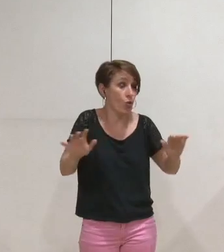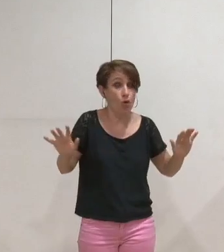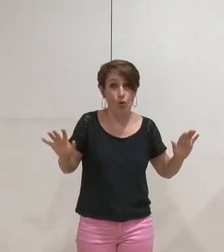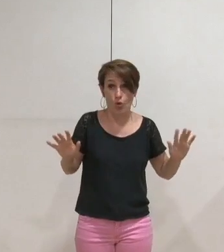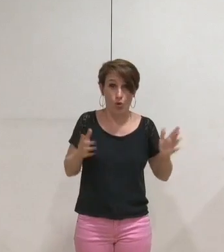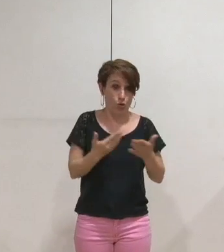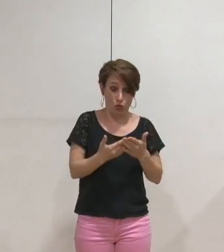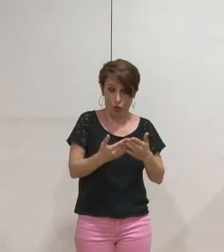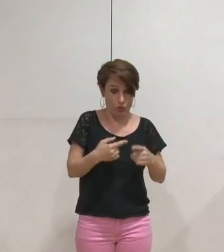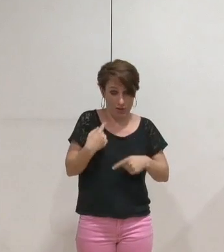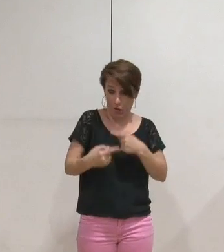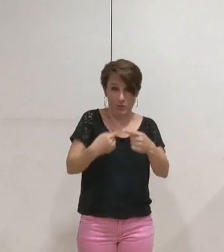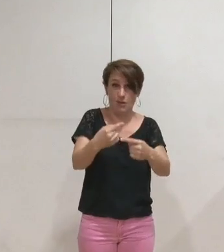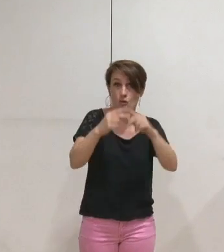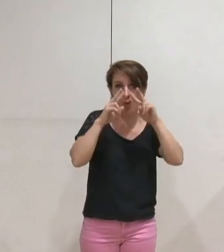de